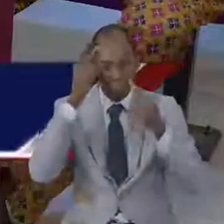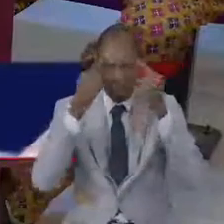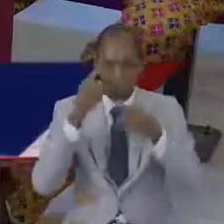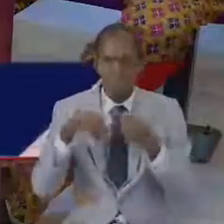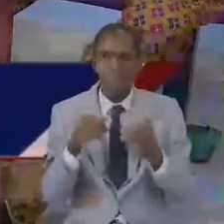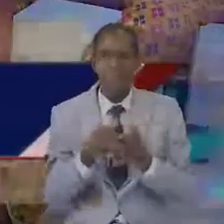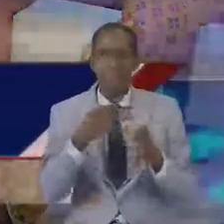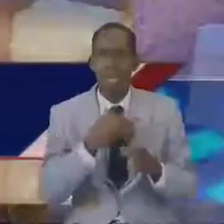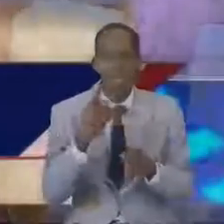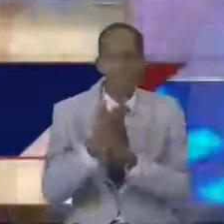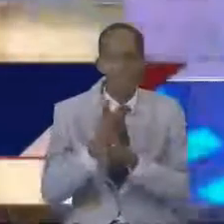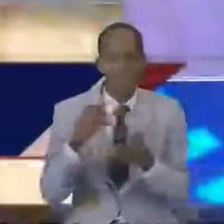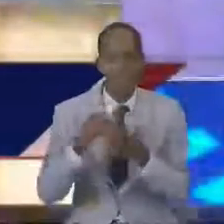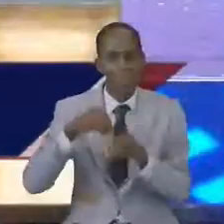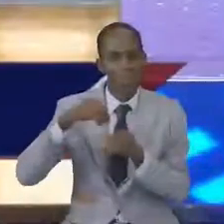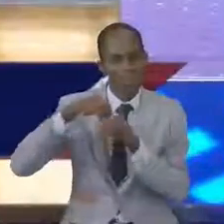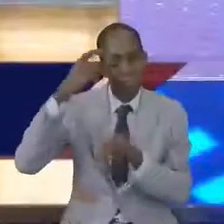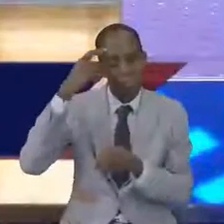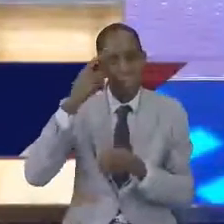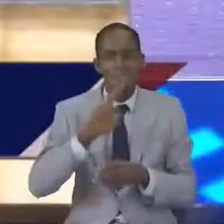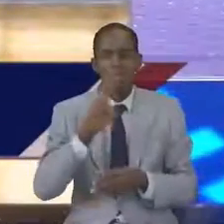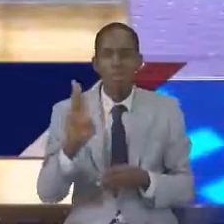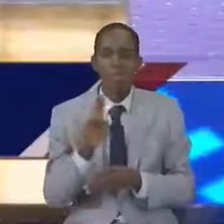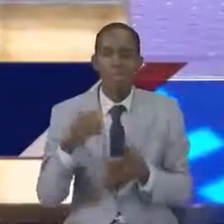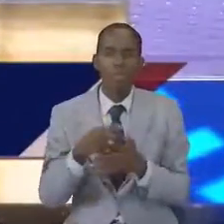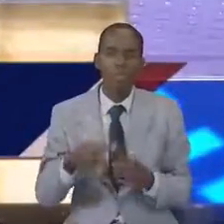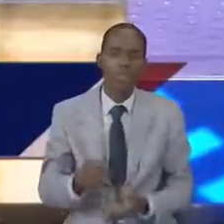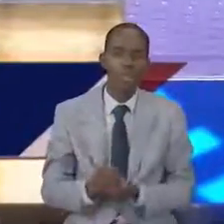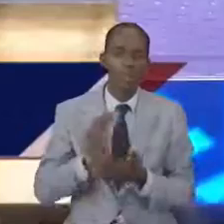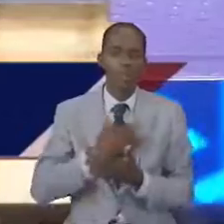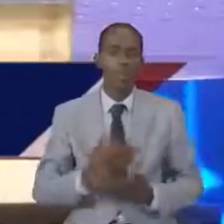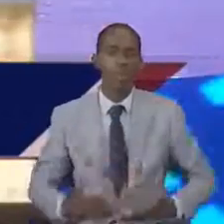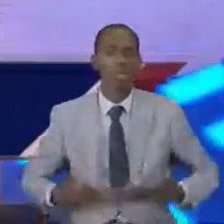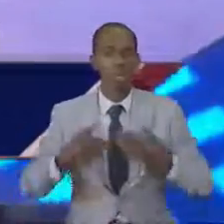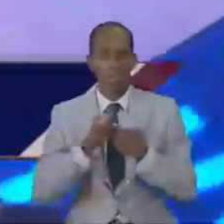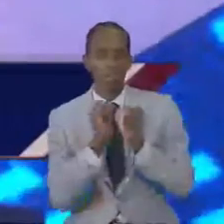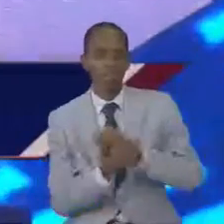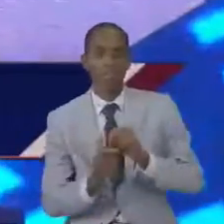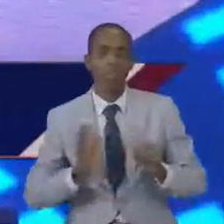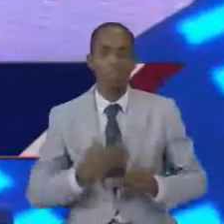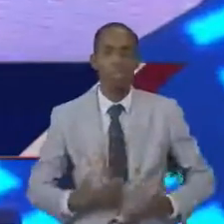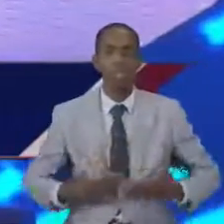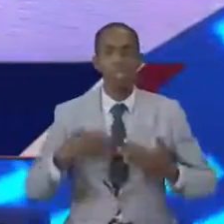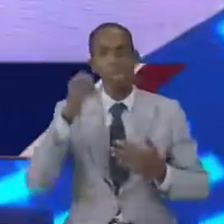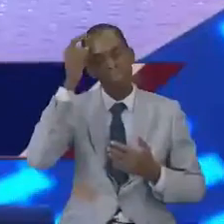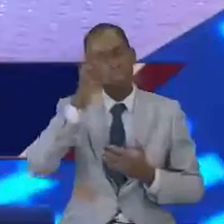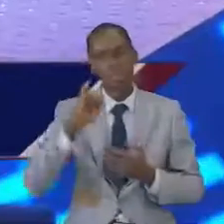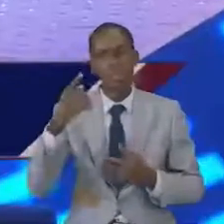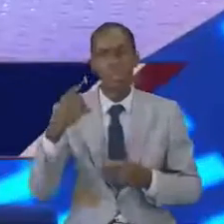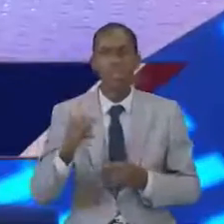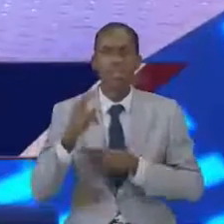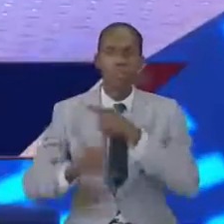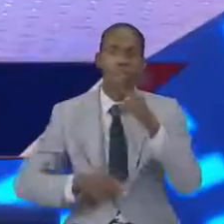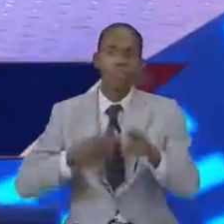vous semez vous pensez à ce que ce que nous savons pour aider nos vies pour transformer nos vies le thème c'est quoi c'est la